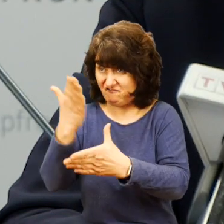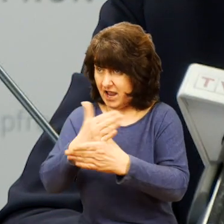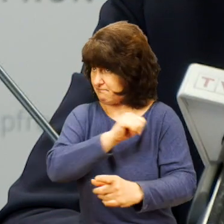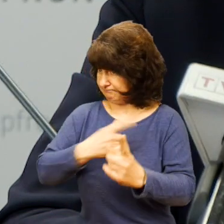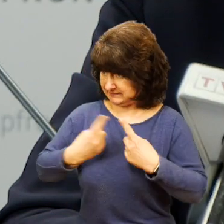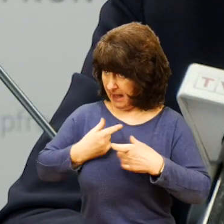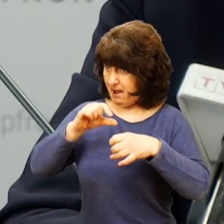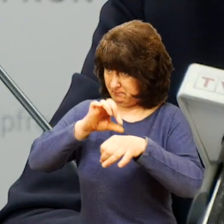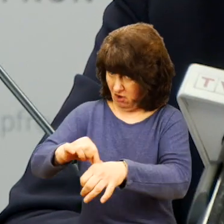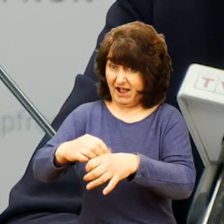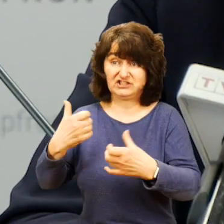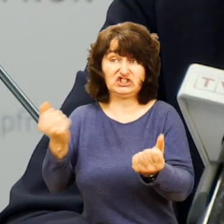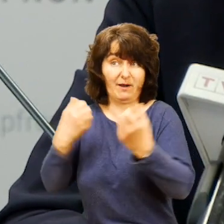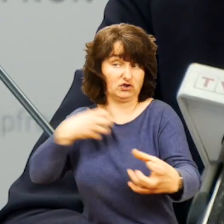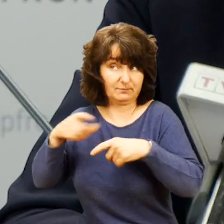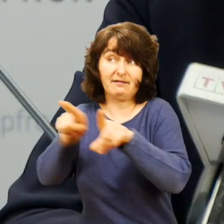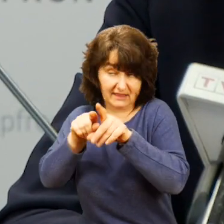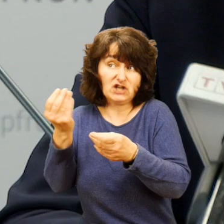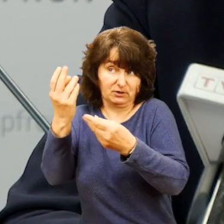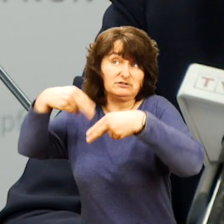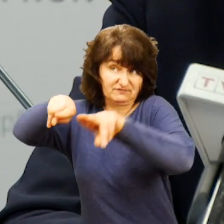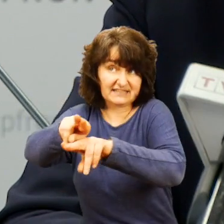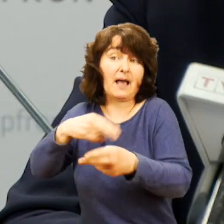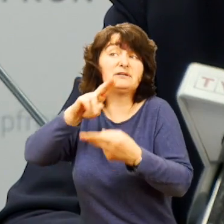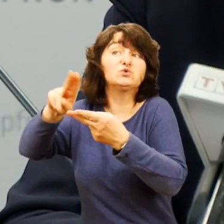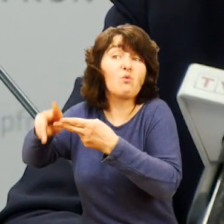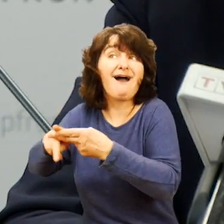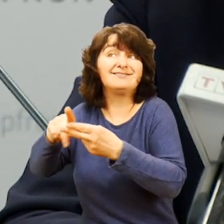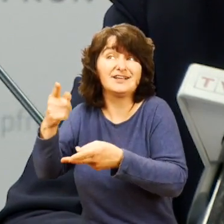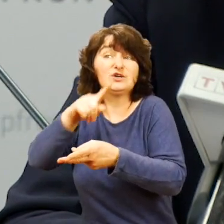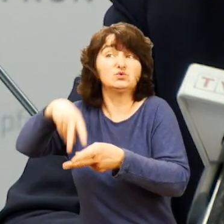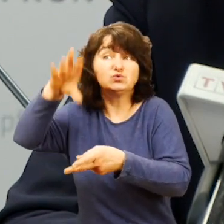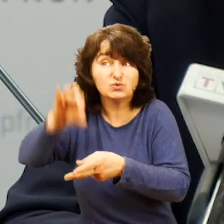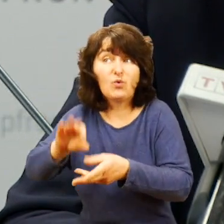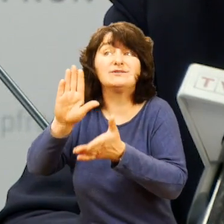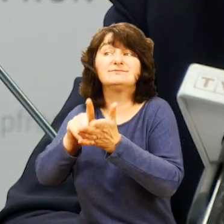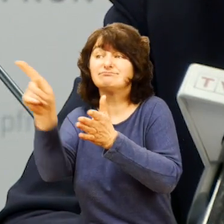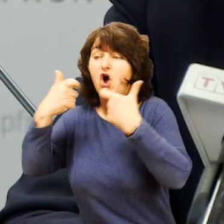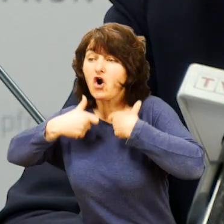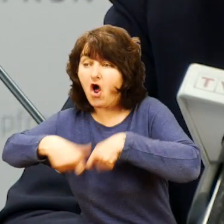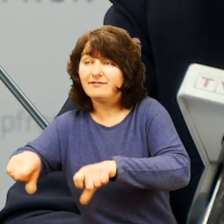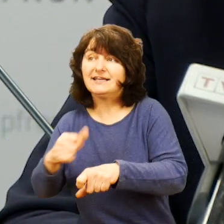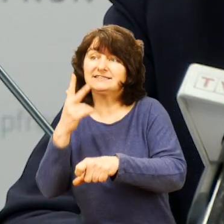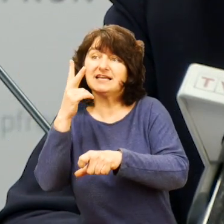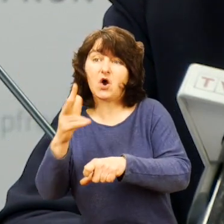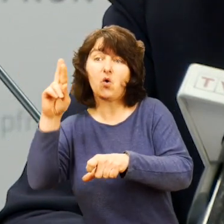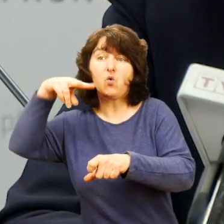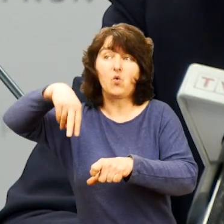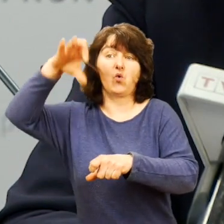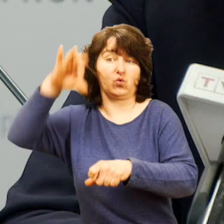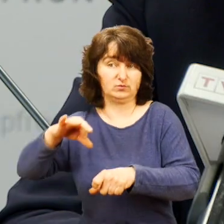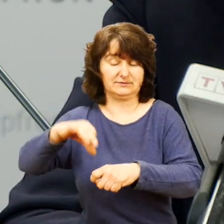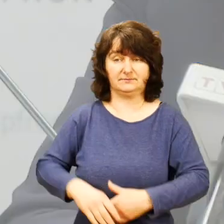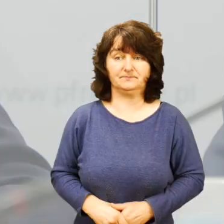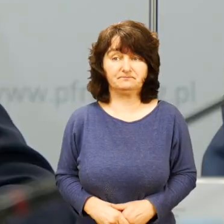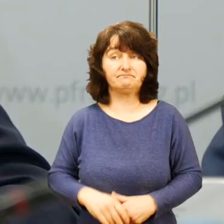sama działalność gospodarczą, czy też refundujemy składki rolnikom, którzy z kasy rolniczych